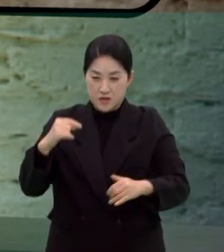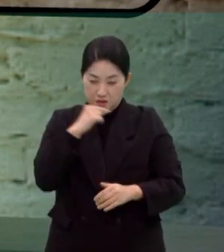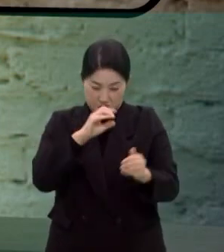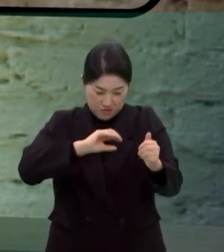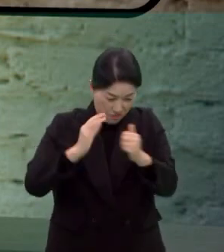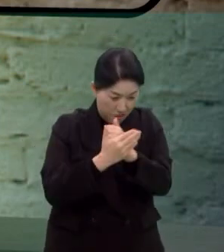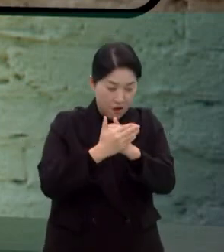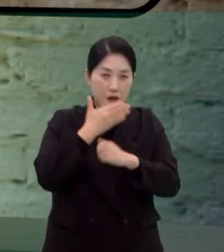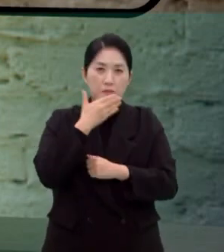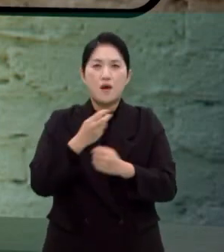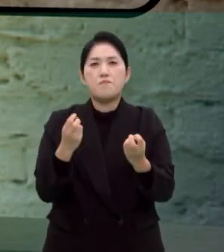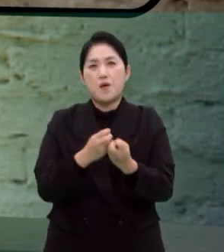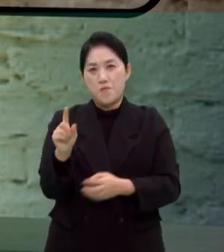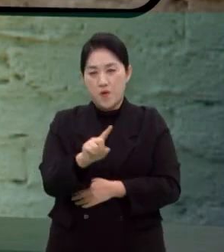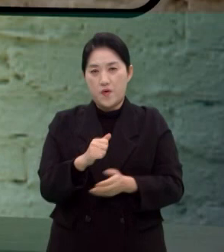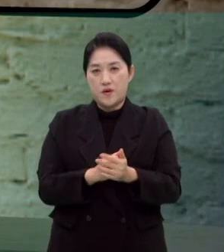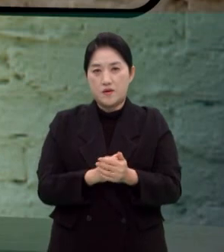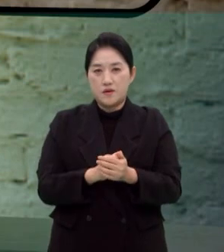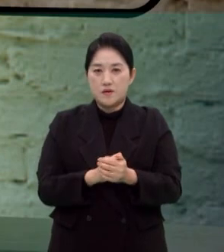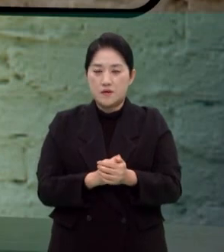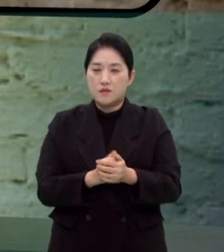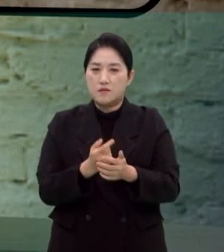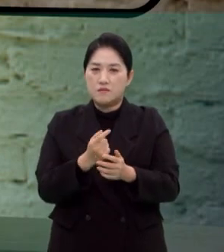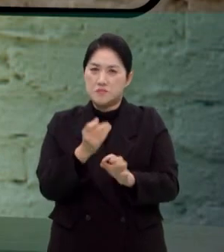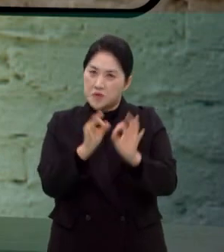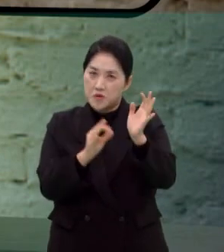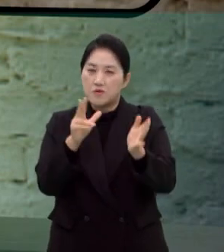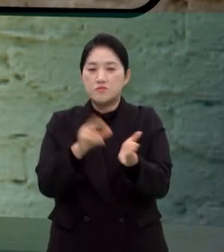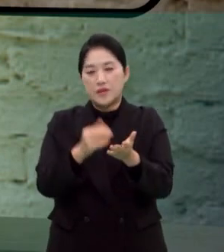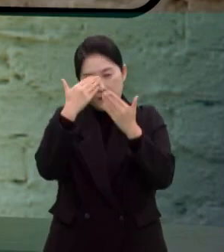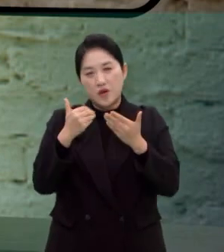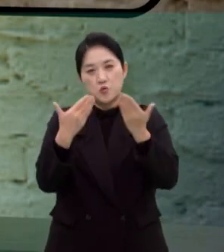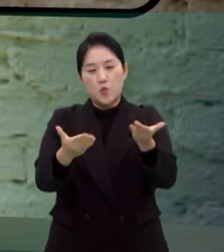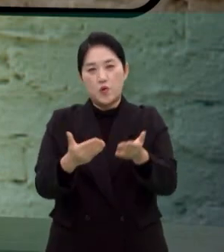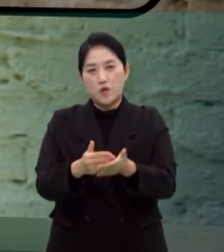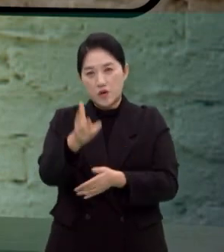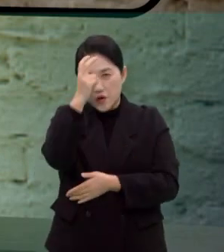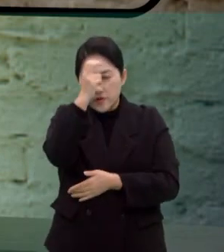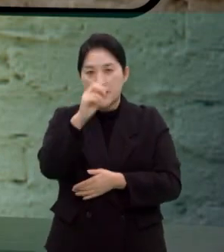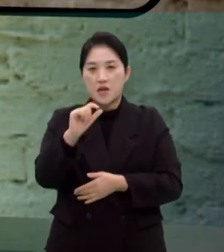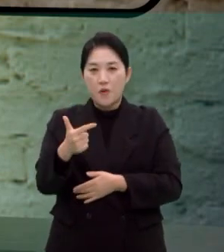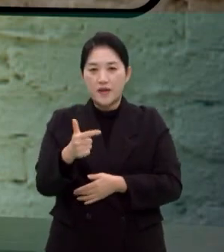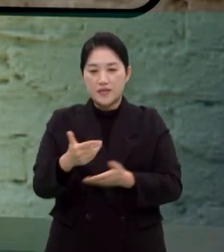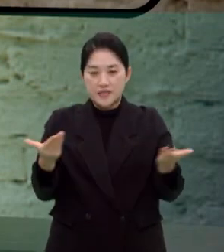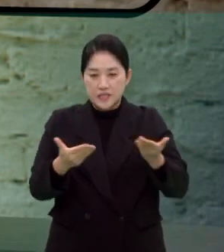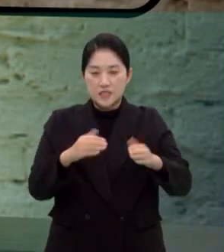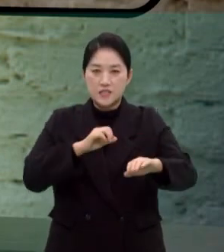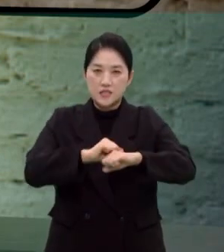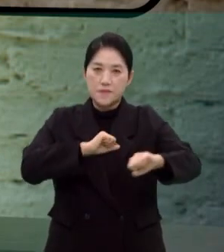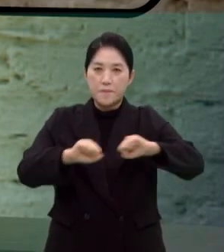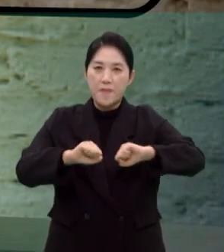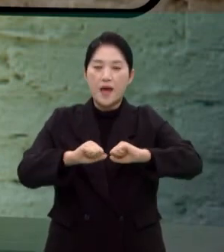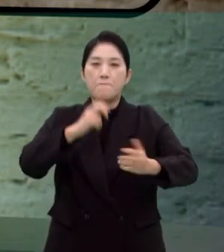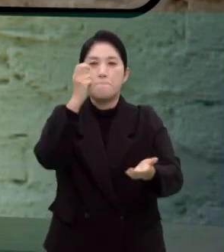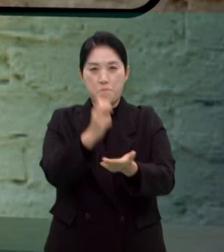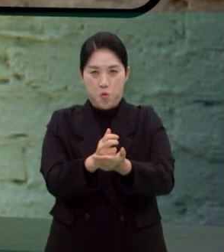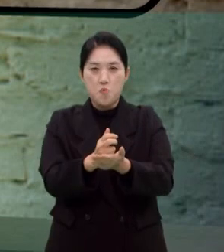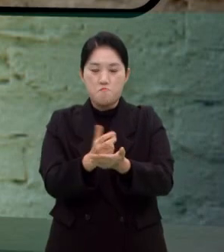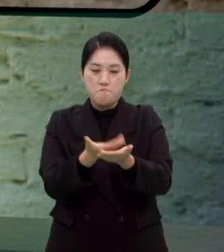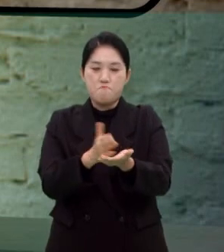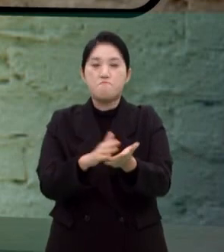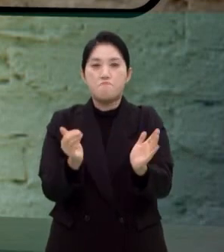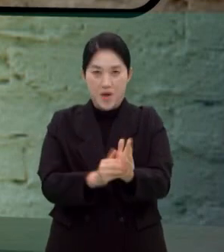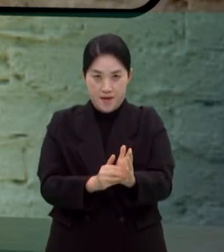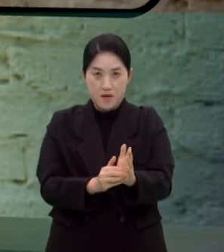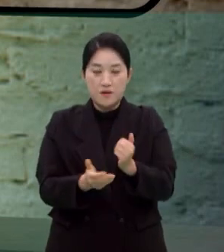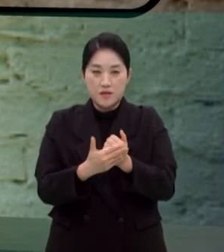수 있도록 경과실을 면책하는 경찰관 직무집행법을 개정했습니다. 이는 현재 시행